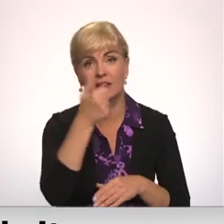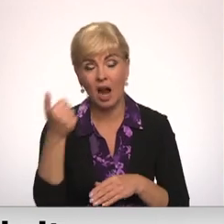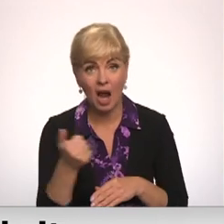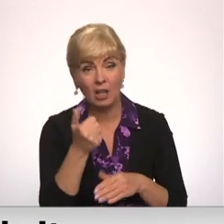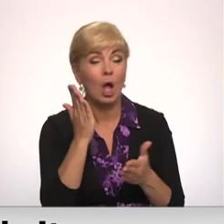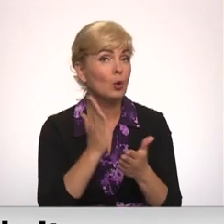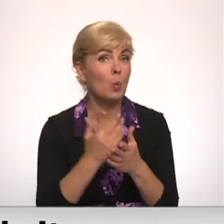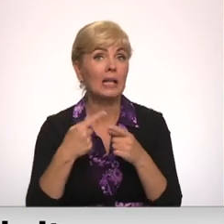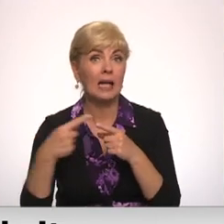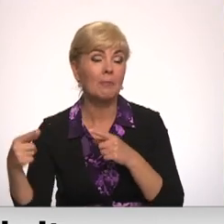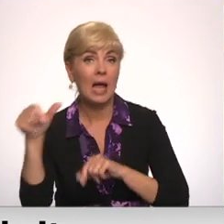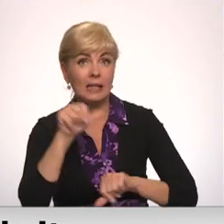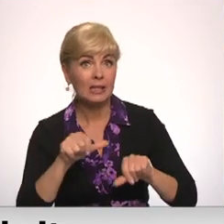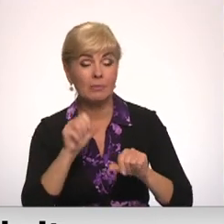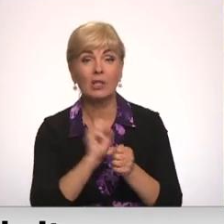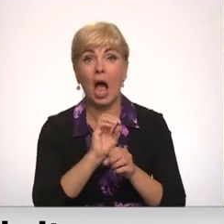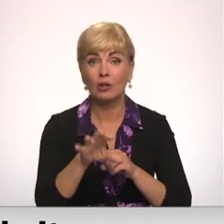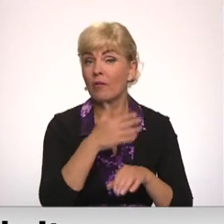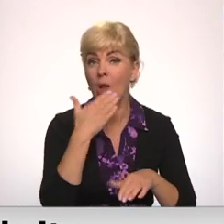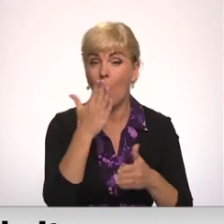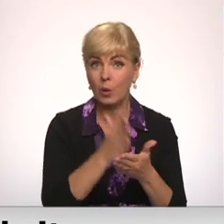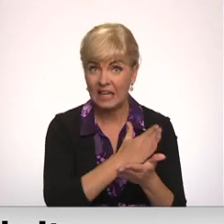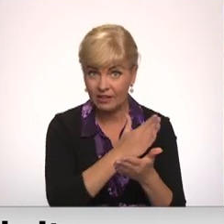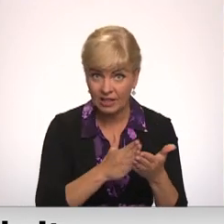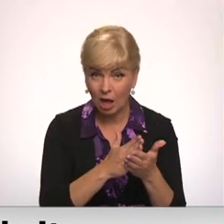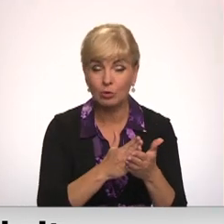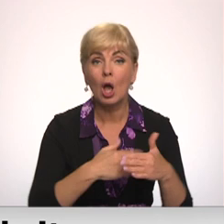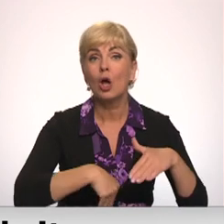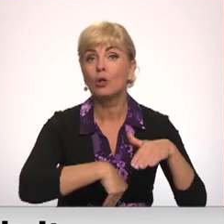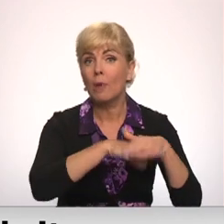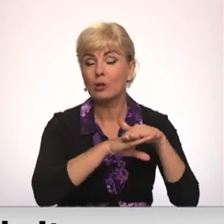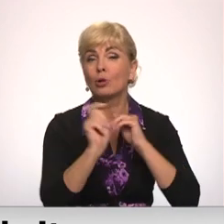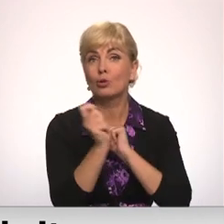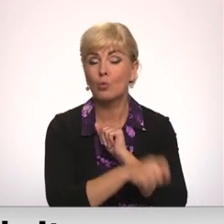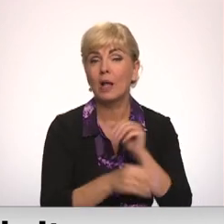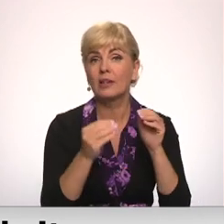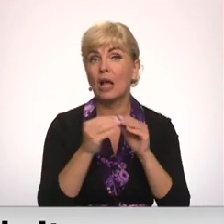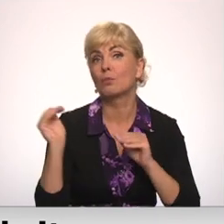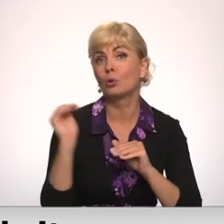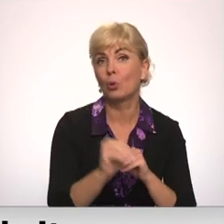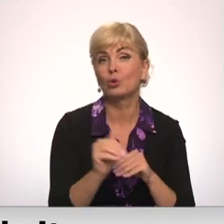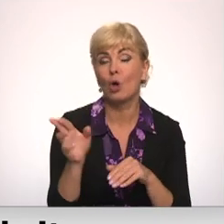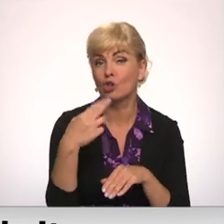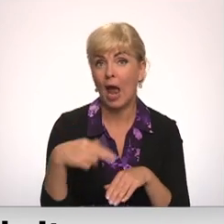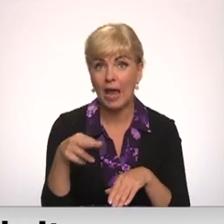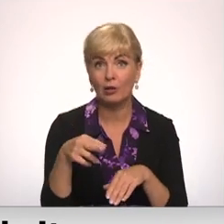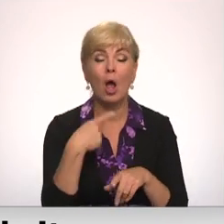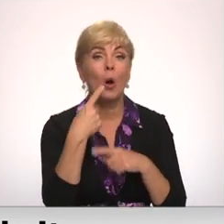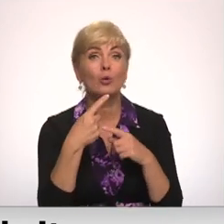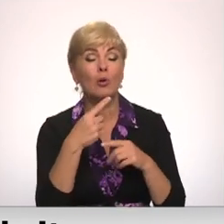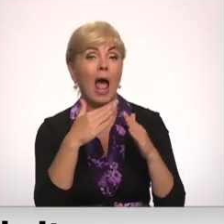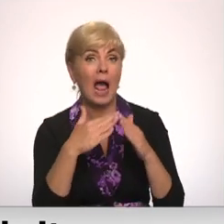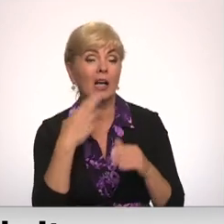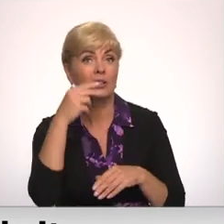noteiktā termiņā ķīmiski atkritumi nav utilizēti, maksimālais soda apmērs par to ir 10 000 eiro. Uzrunātie ēku